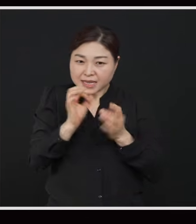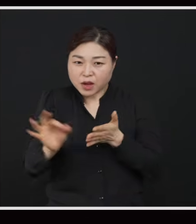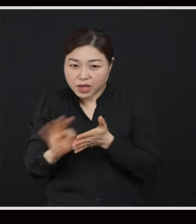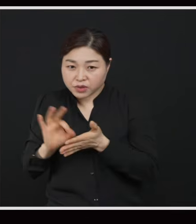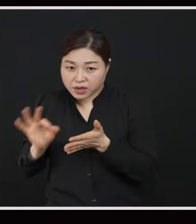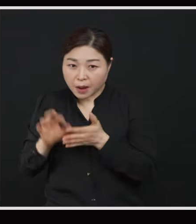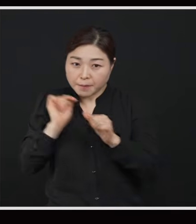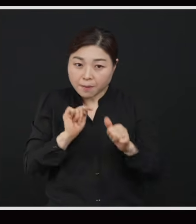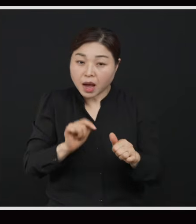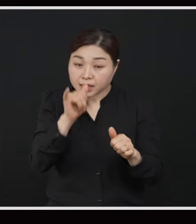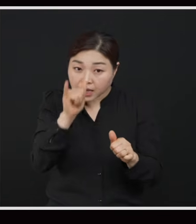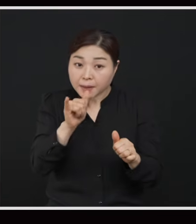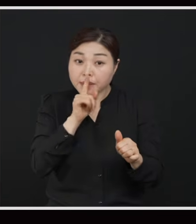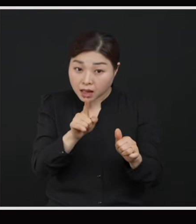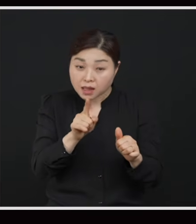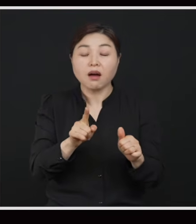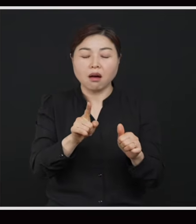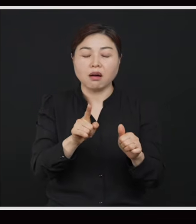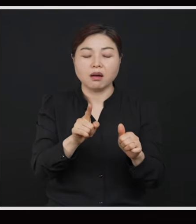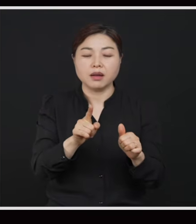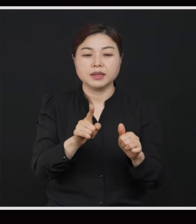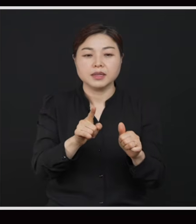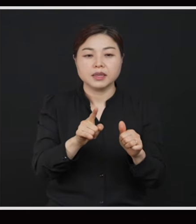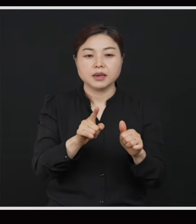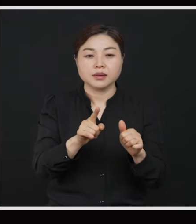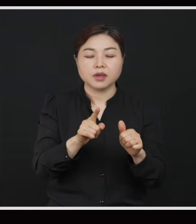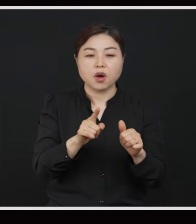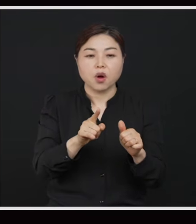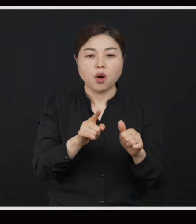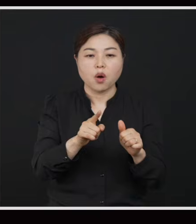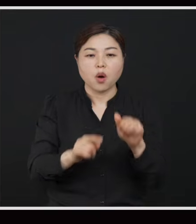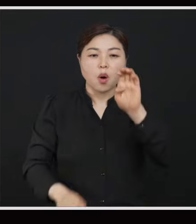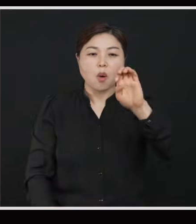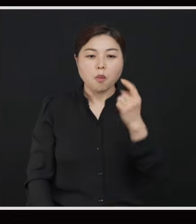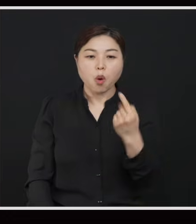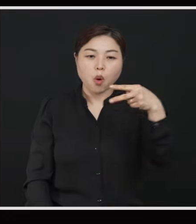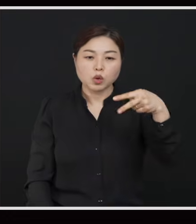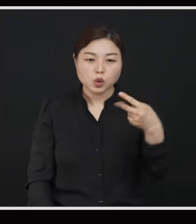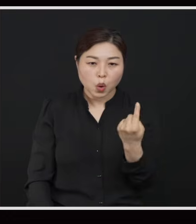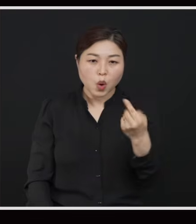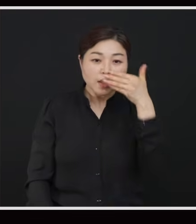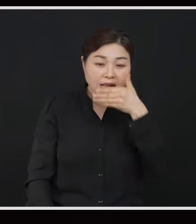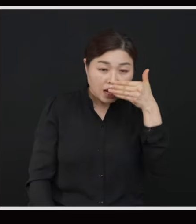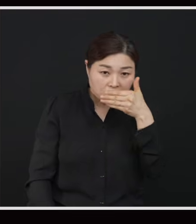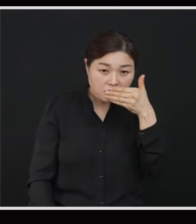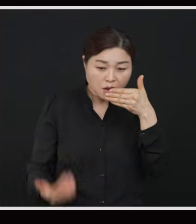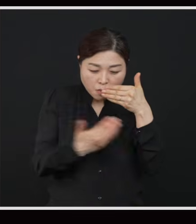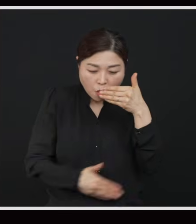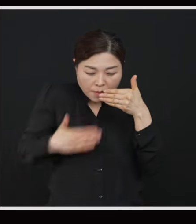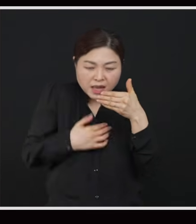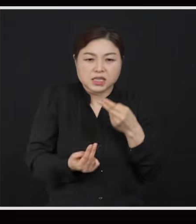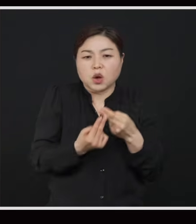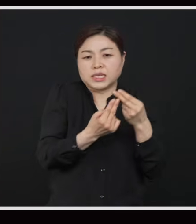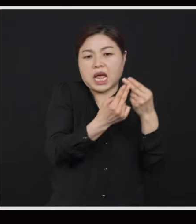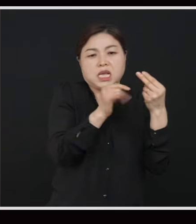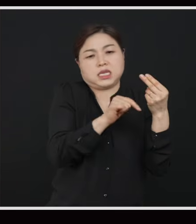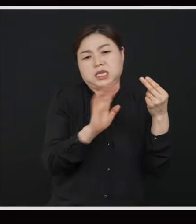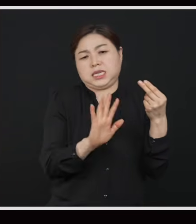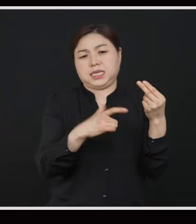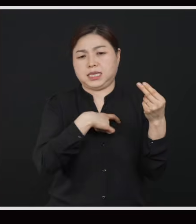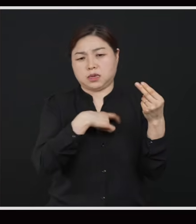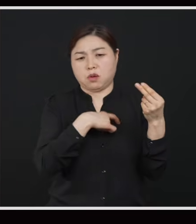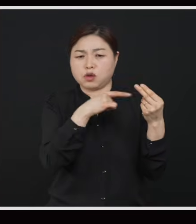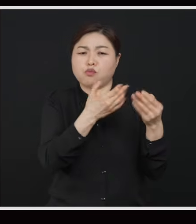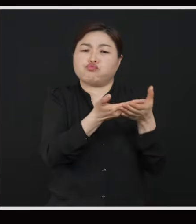흡수해서 써 그러잖아요. 그러면은 이 포도당을 우리가 몸에 많이 저장하는